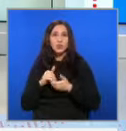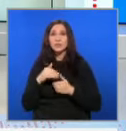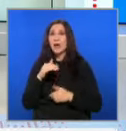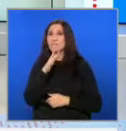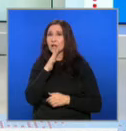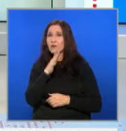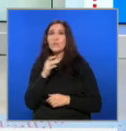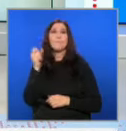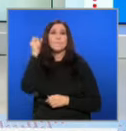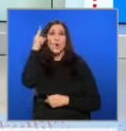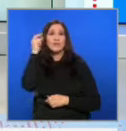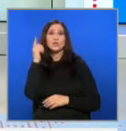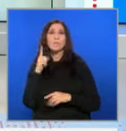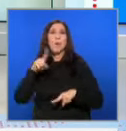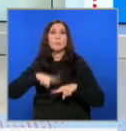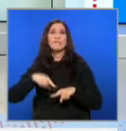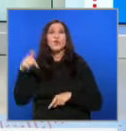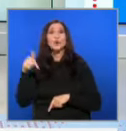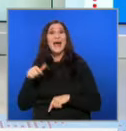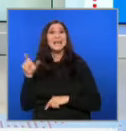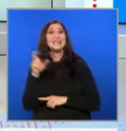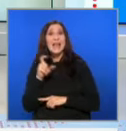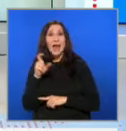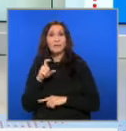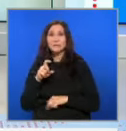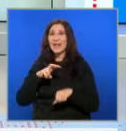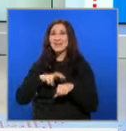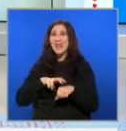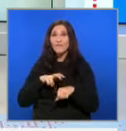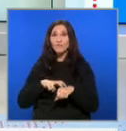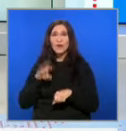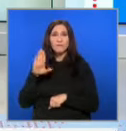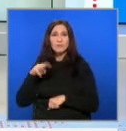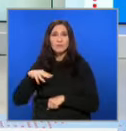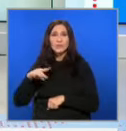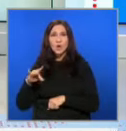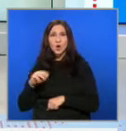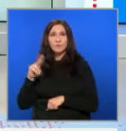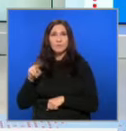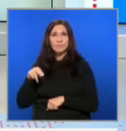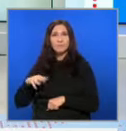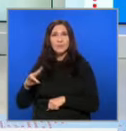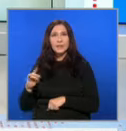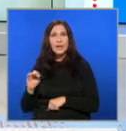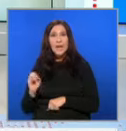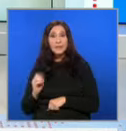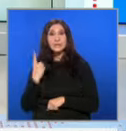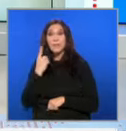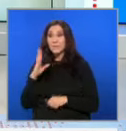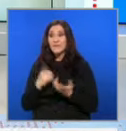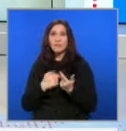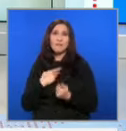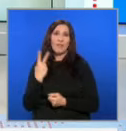на Македония и професорът по право Гордана Силяновска-Давкова от ВМРО ДПМНЕ. За първи път има двама